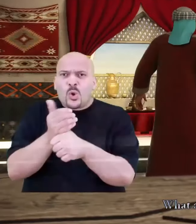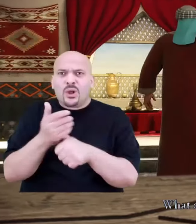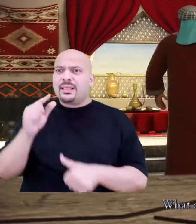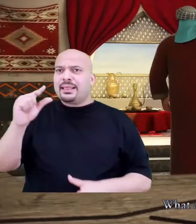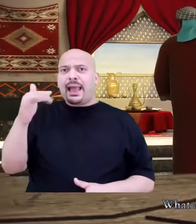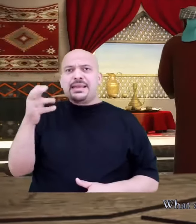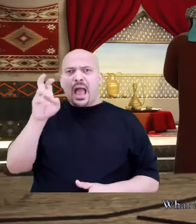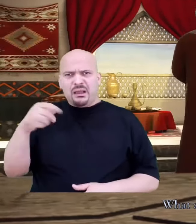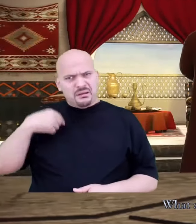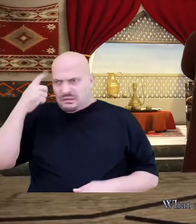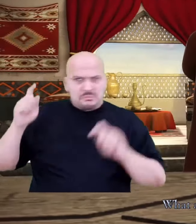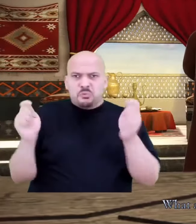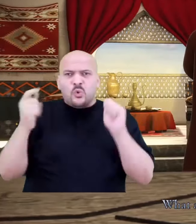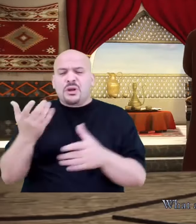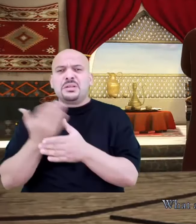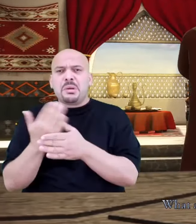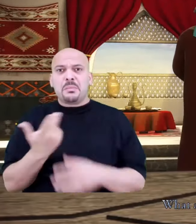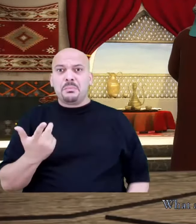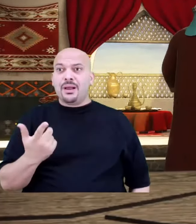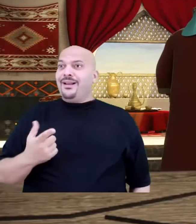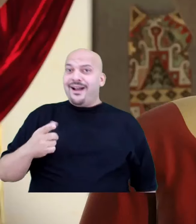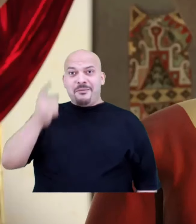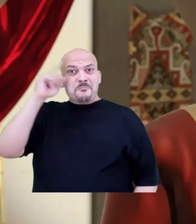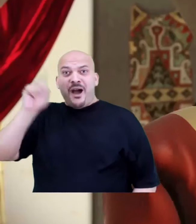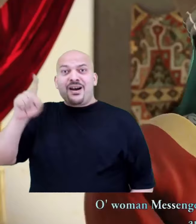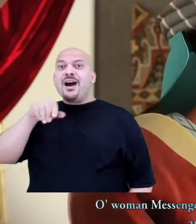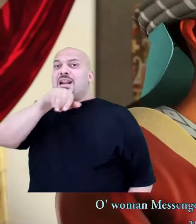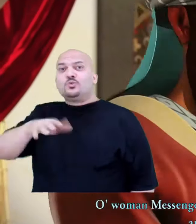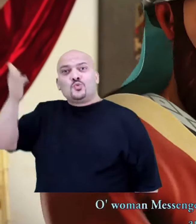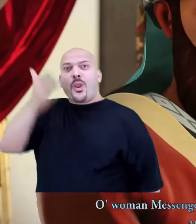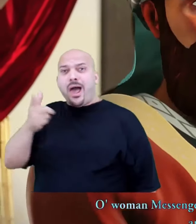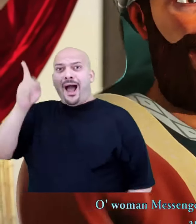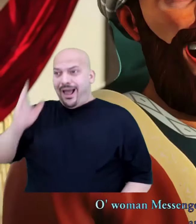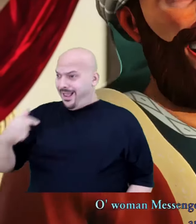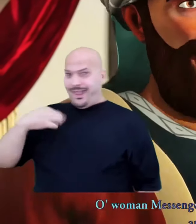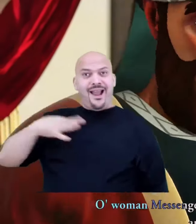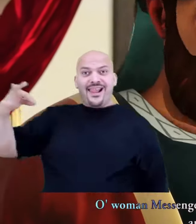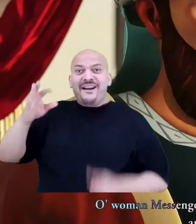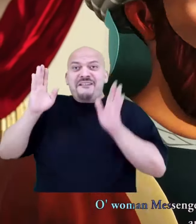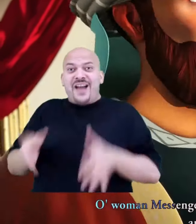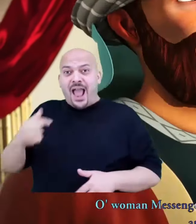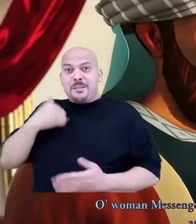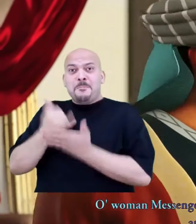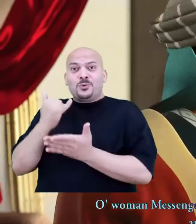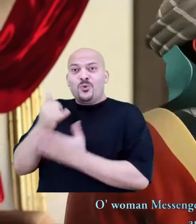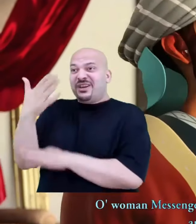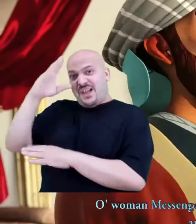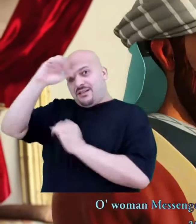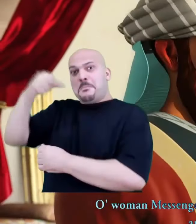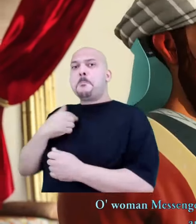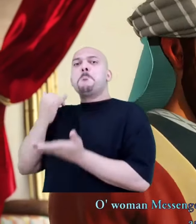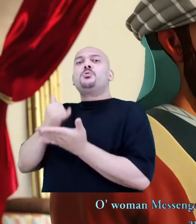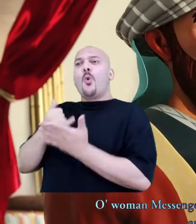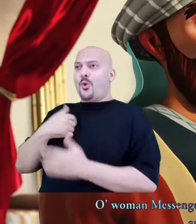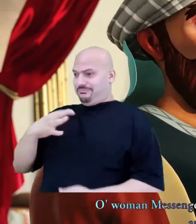ماذا بك يا دحية؟ ولما هذه العجلة؟ رسول الله يا امرأة اختارني لأكون سفيراً